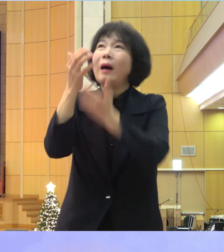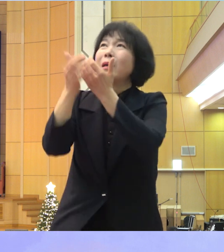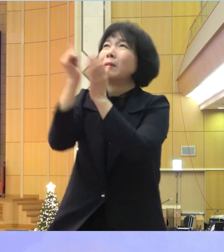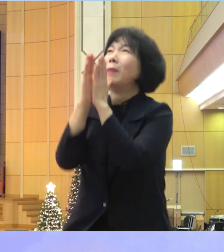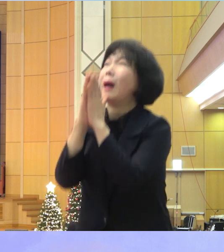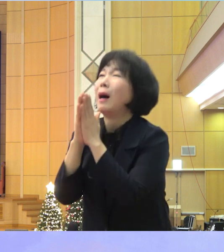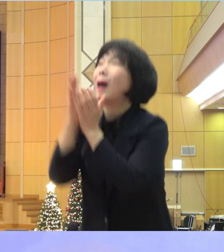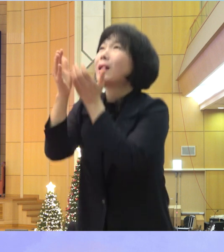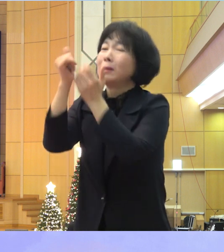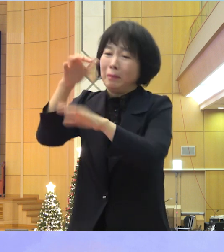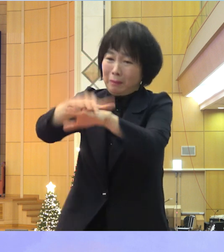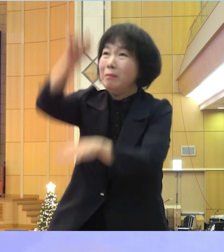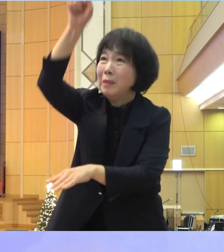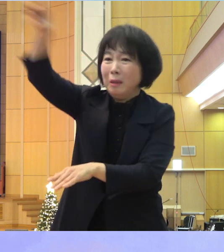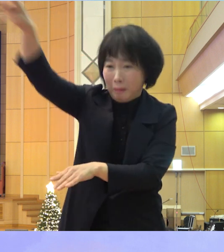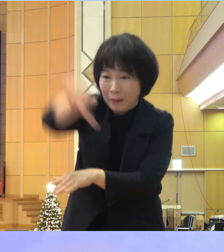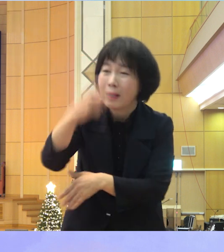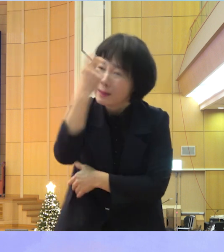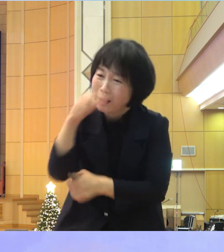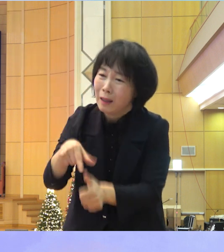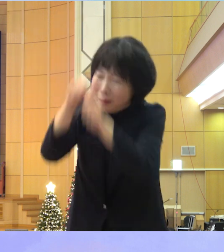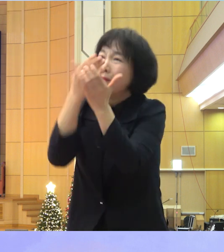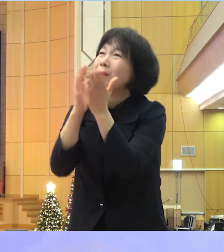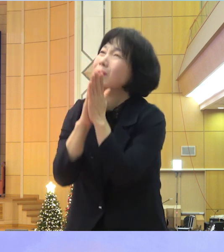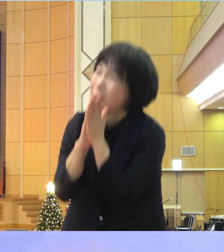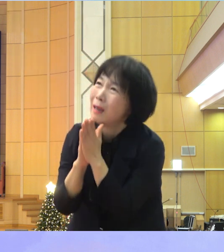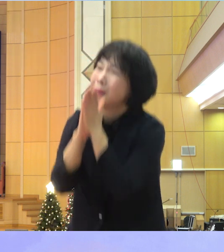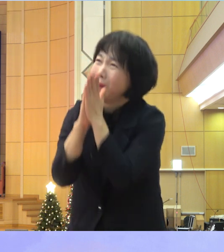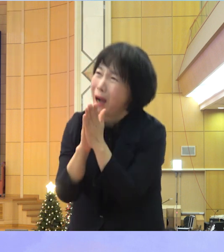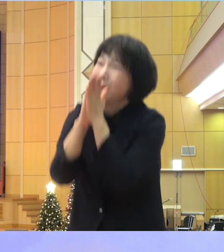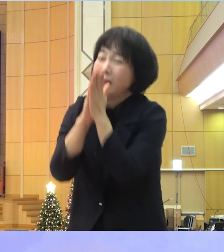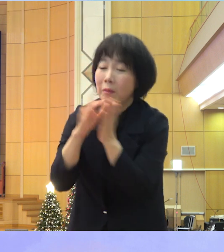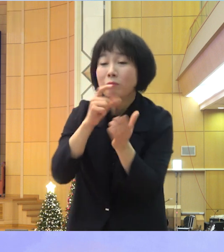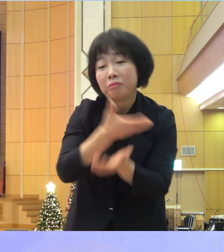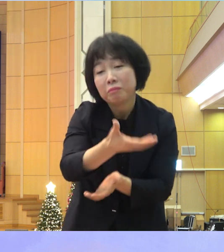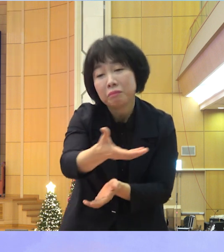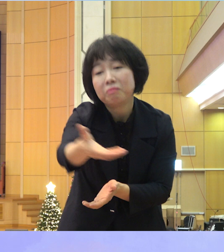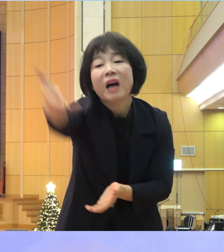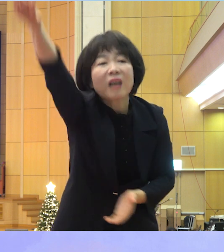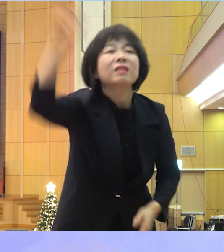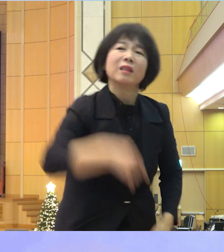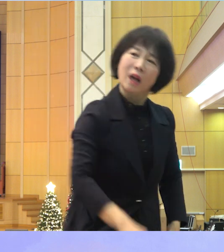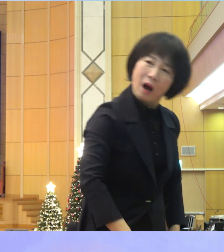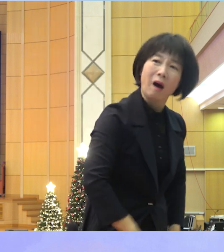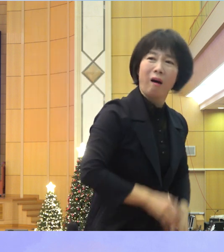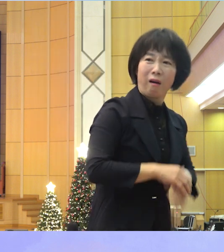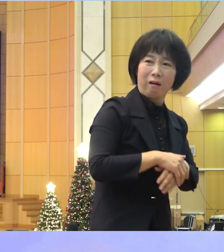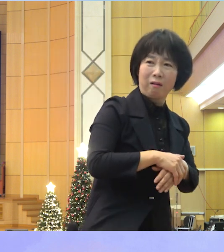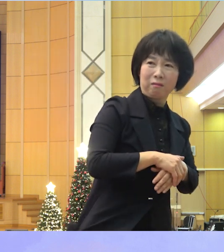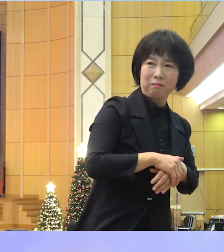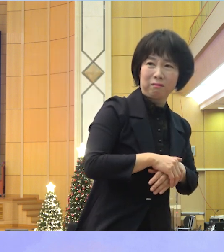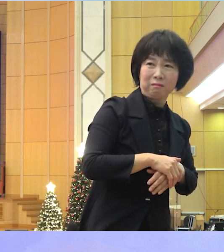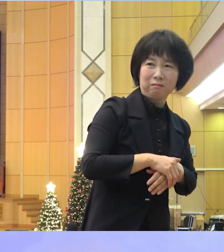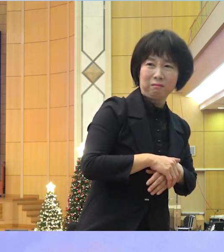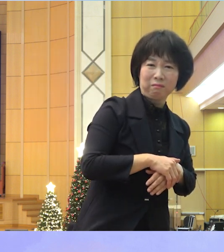하나님 우리 아이를 살려주세요. 눈물로 기도합니다. 눈물로. 그리고 그 모세의